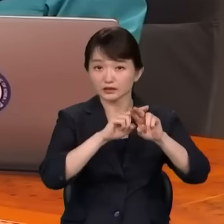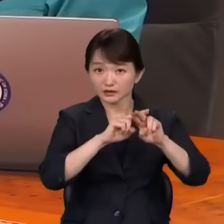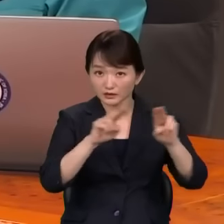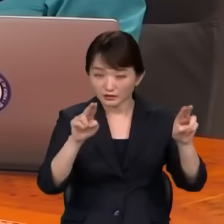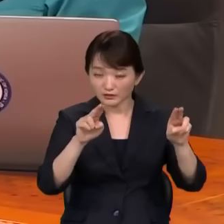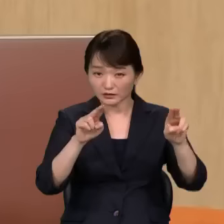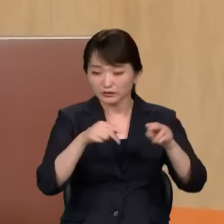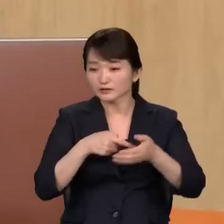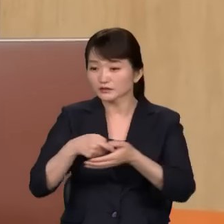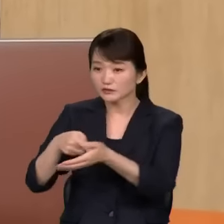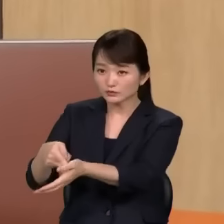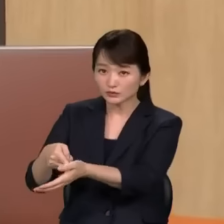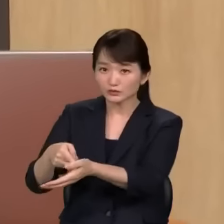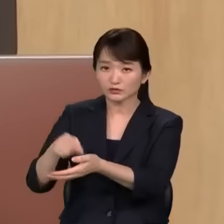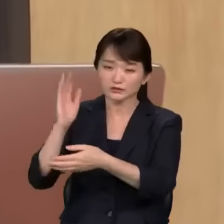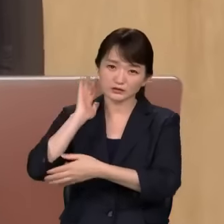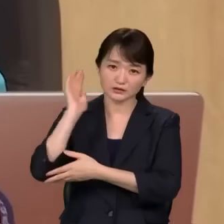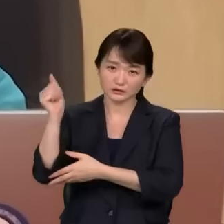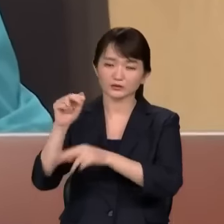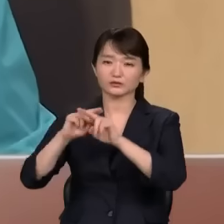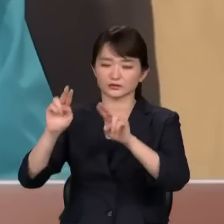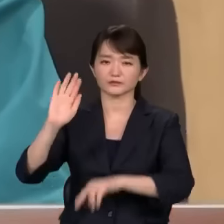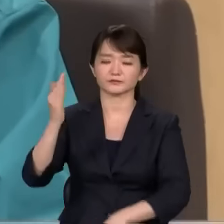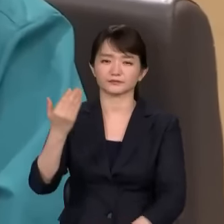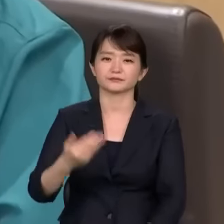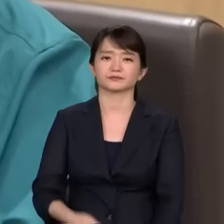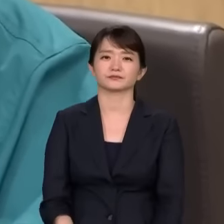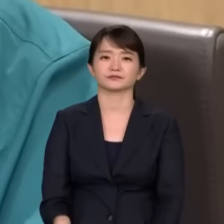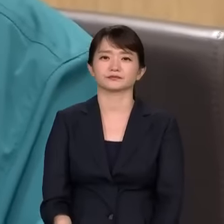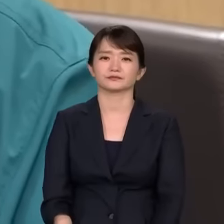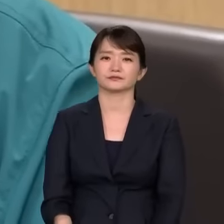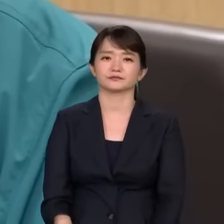해제해야 합니다. JTBC 이희정입니다.